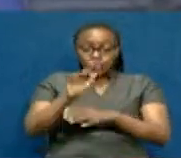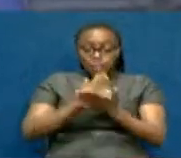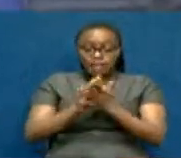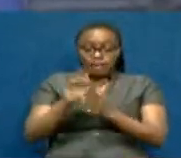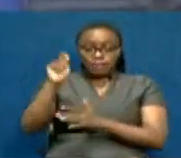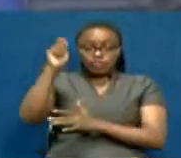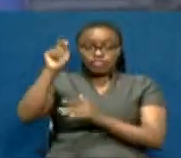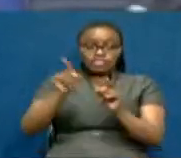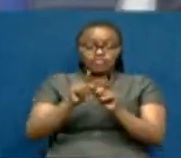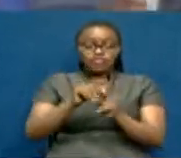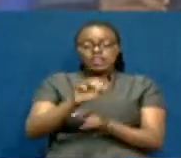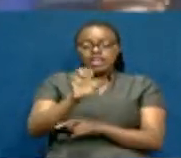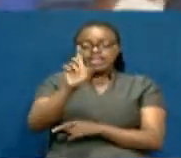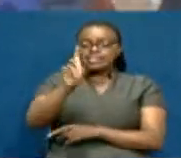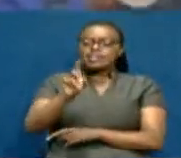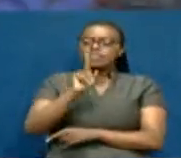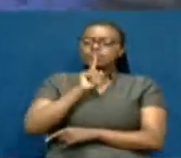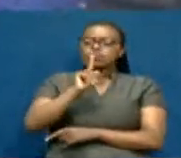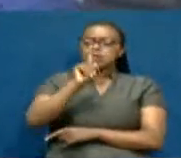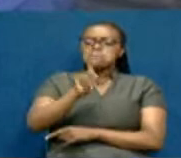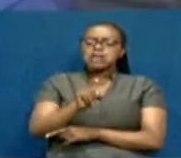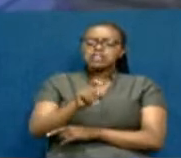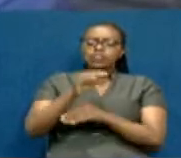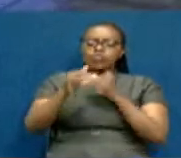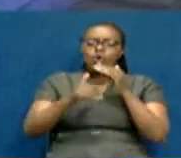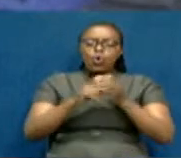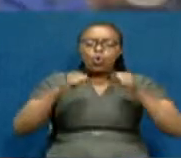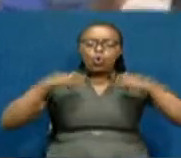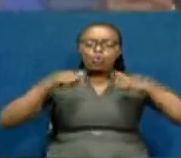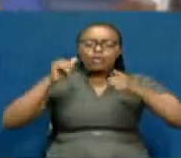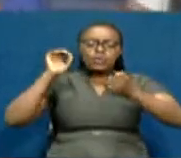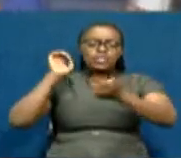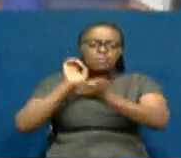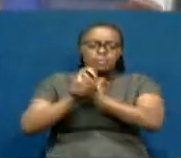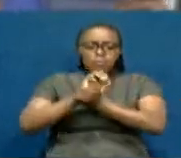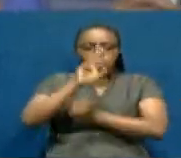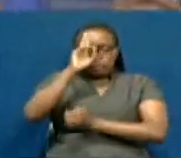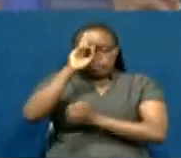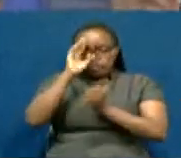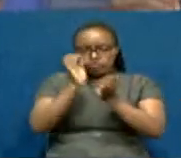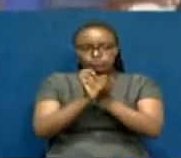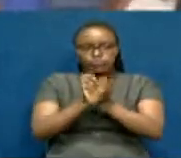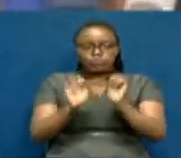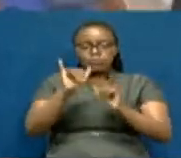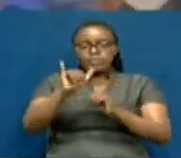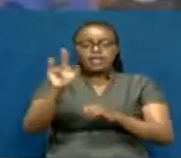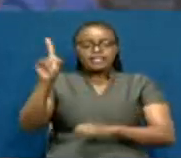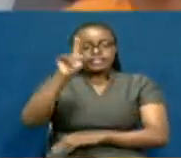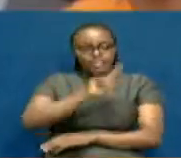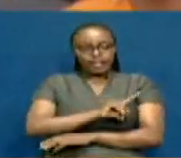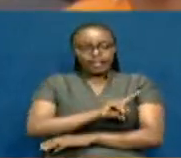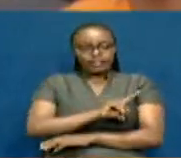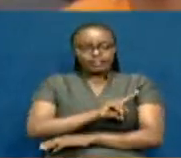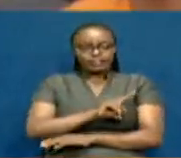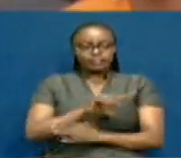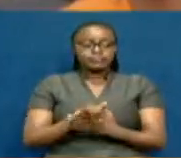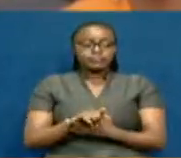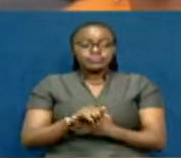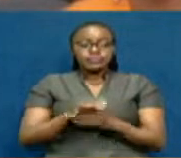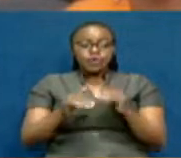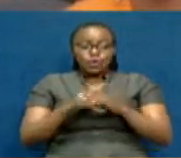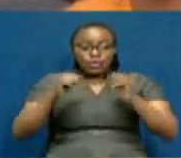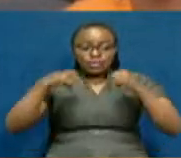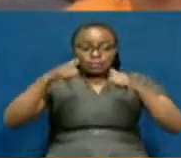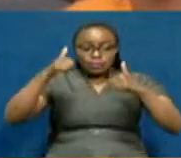Kwanza utoe executive order, Boda Boda zote ambazo zimeshikwa kwa polisi ziwachiliwe siku hiyo. Zile Boda